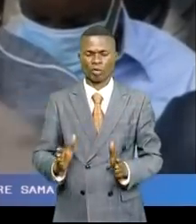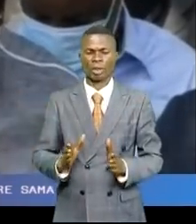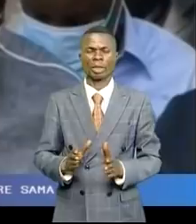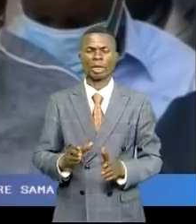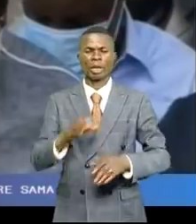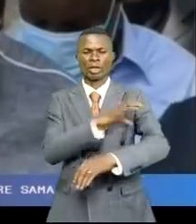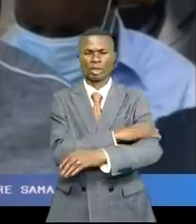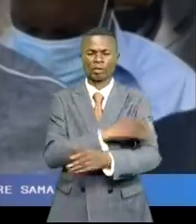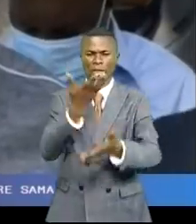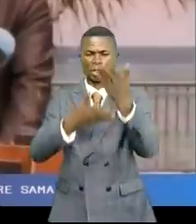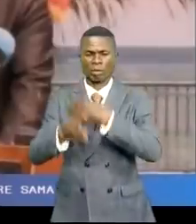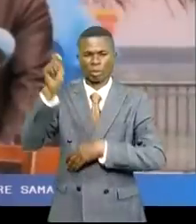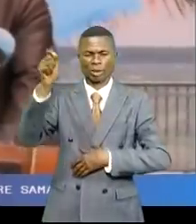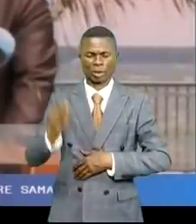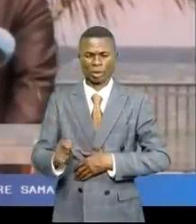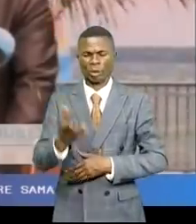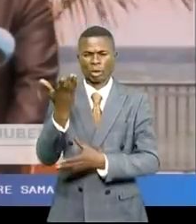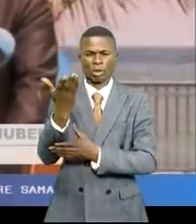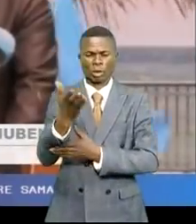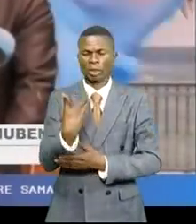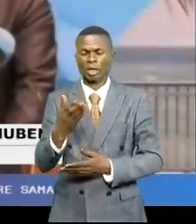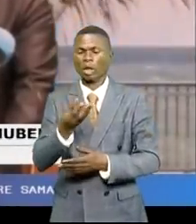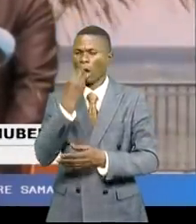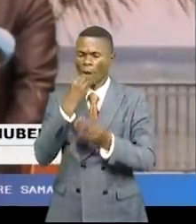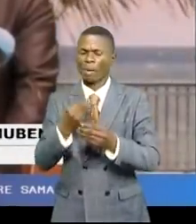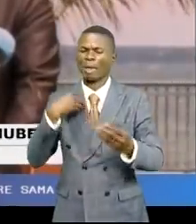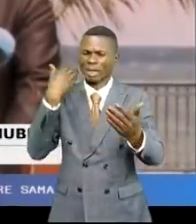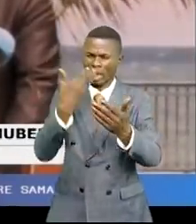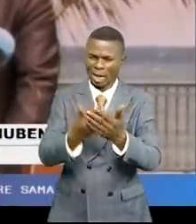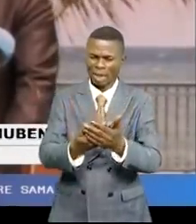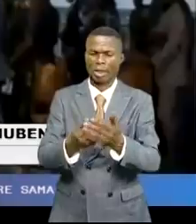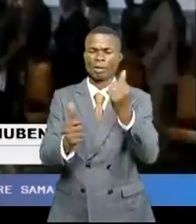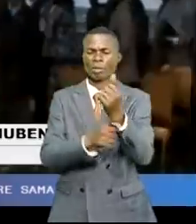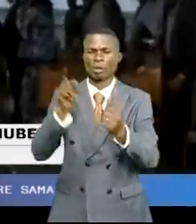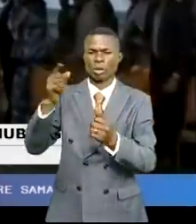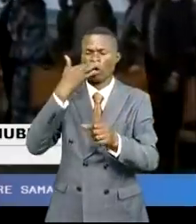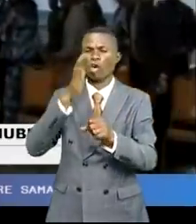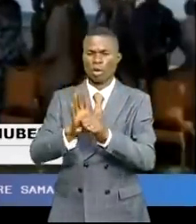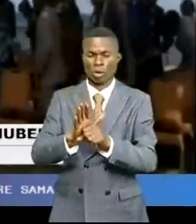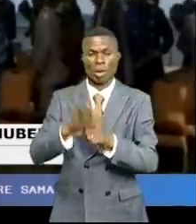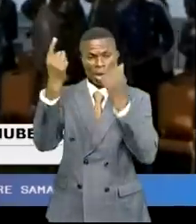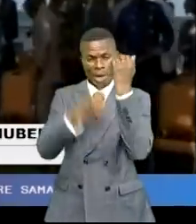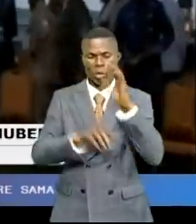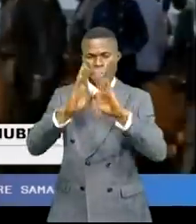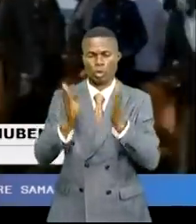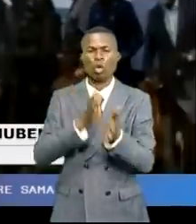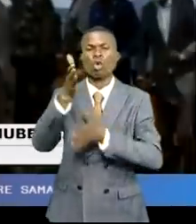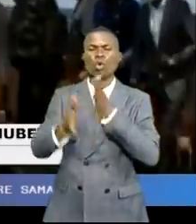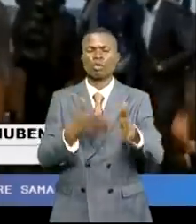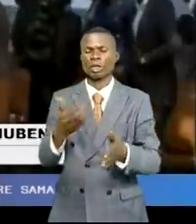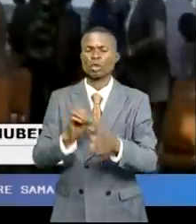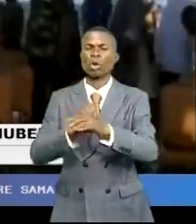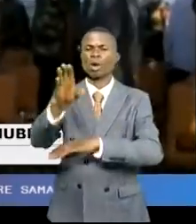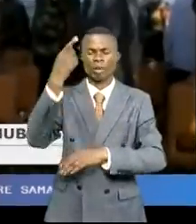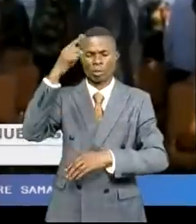ministre est que les aides alimentaires arrivent à destination. Jean-Michel Samalou Kondé Kyenge promet des sanctions contre tous ceux qui seront tentés de